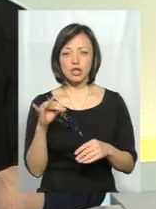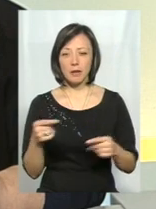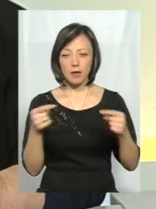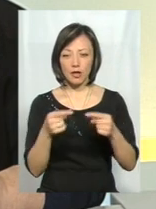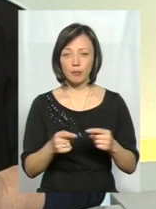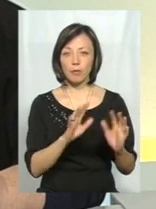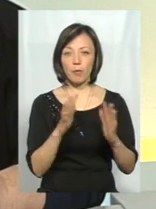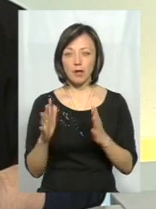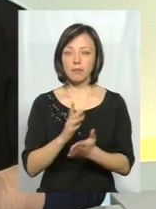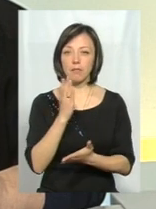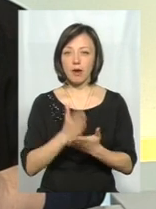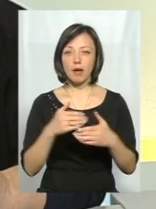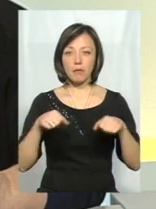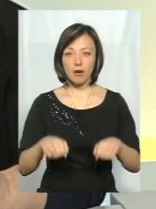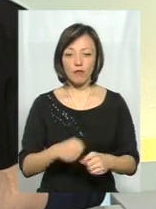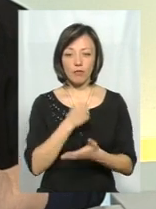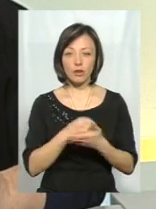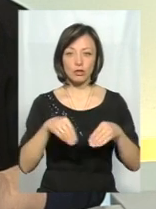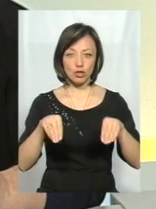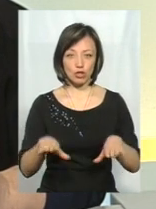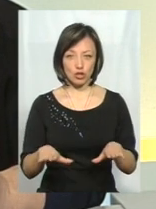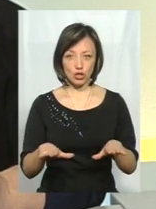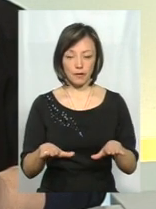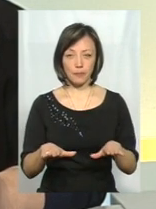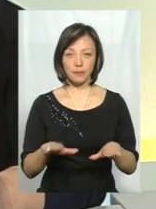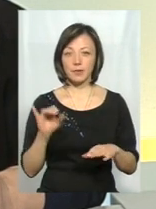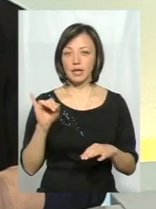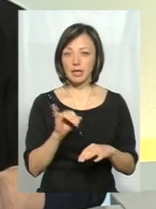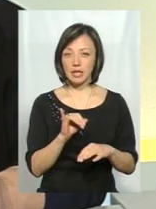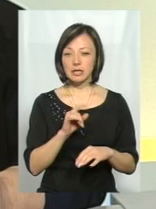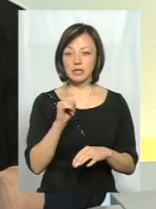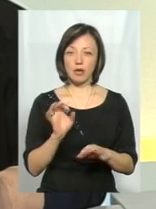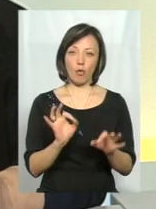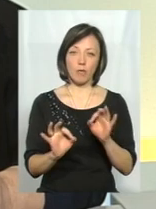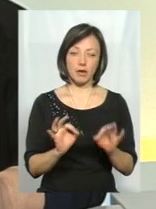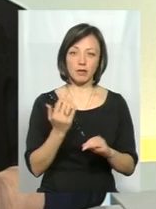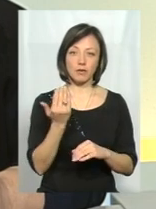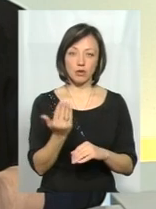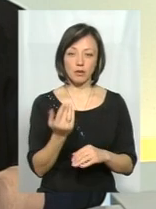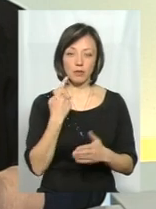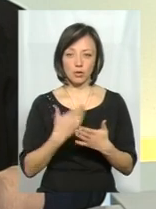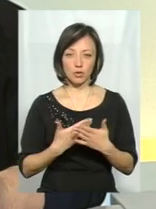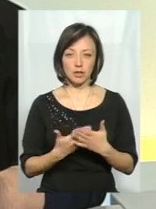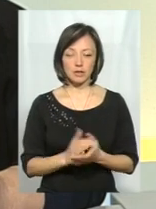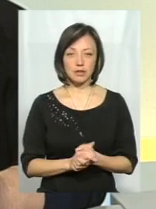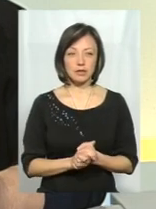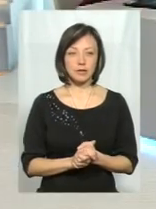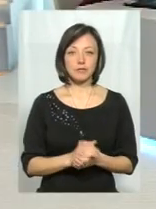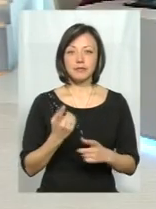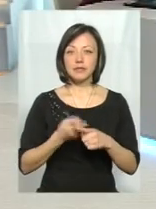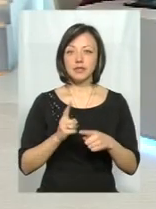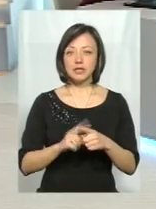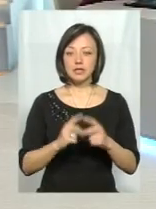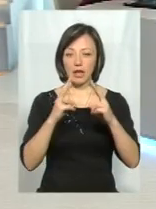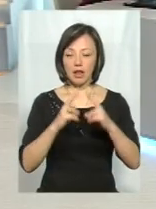інші моменти, він має право прийняти рішення. От. І за об'єктивною його підозри. Ці лабораторії